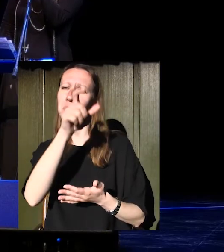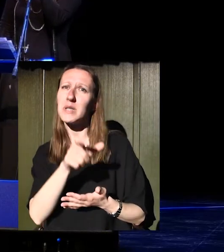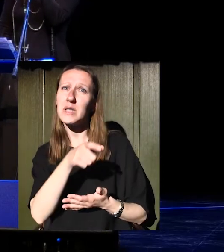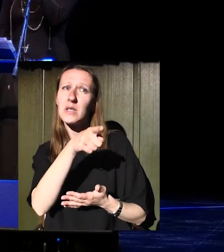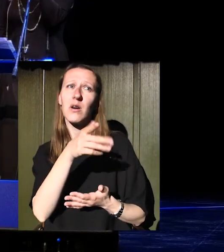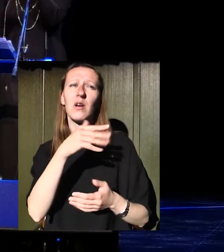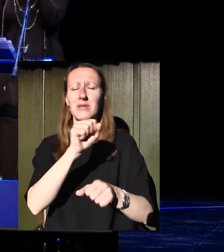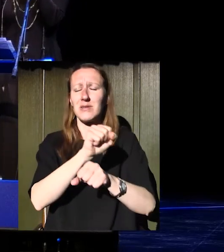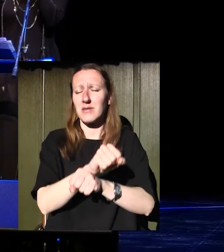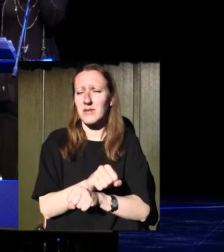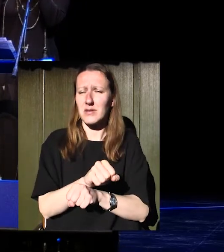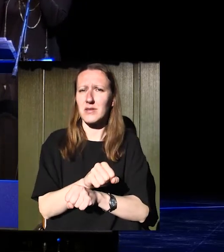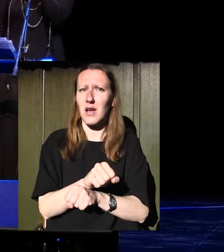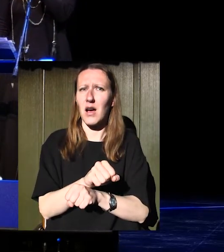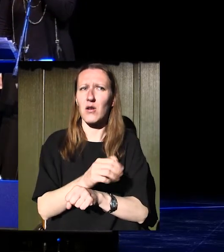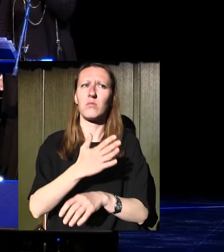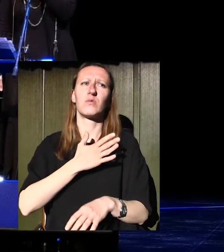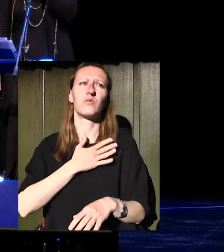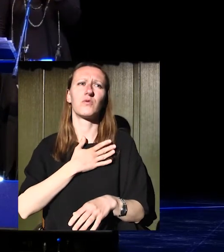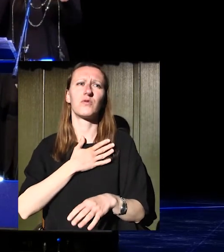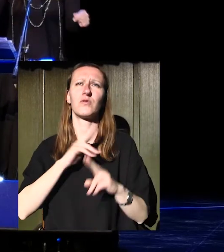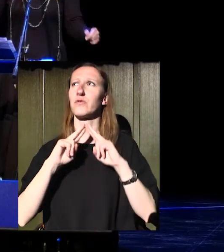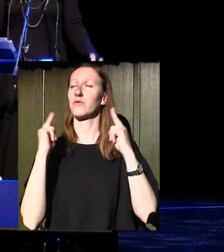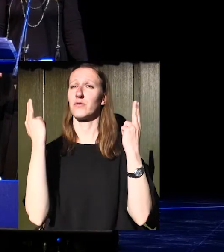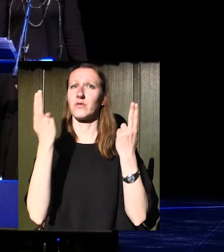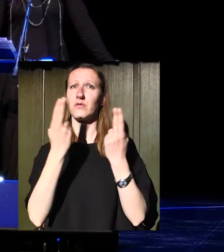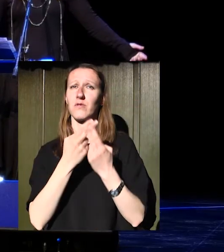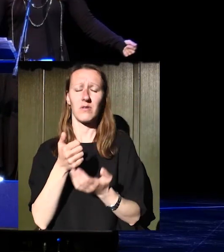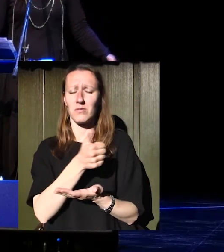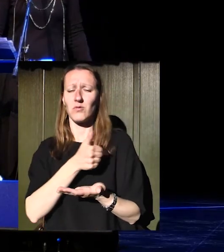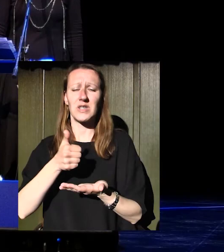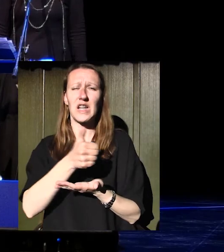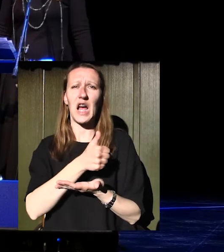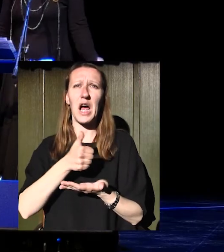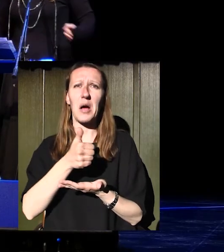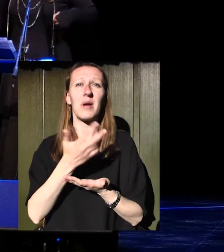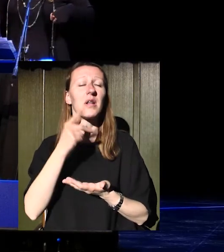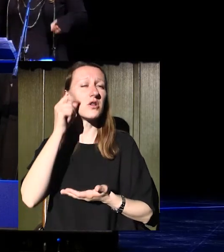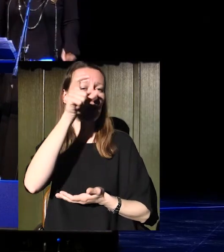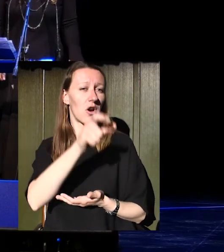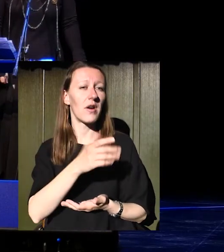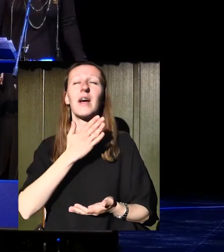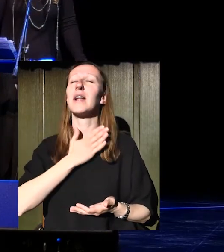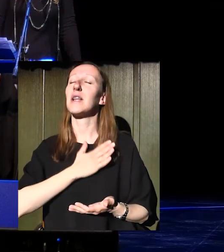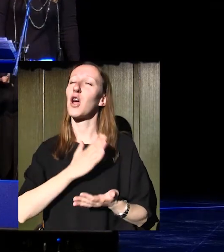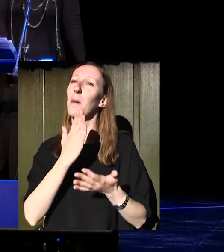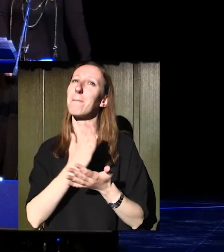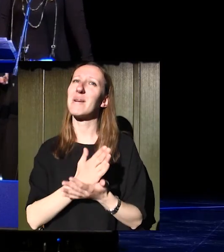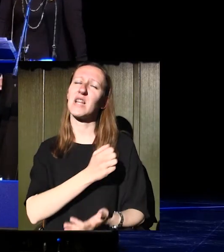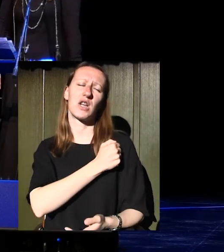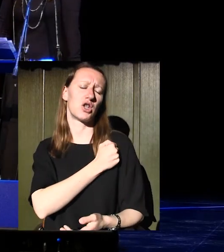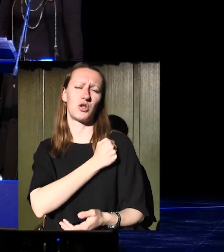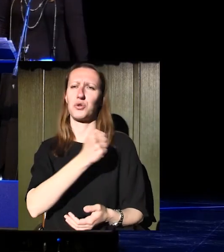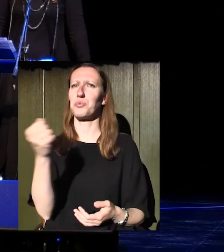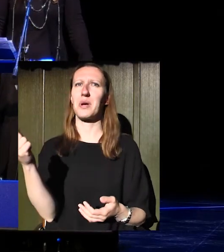Postao je zarobljen u svom svijetu usamljen. Kad je čovjek